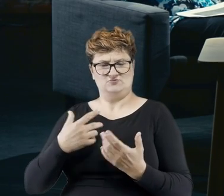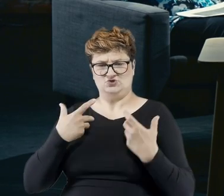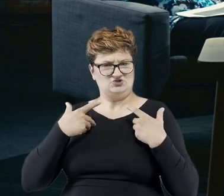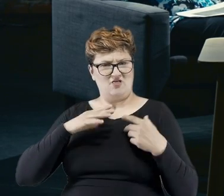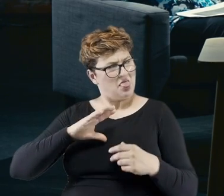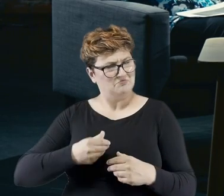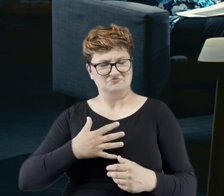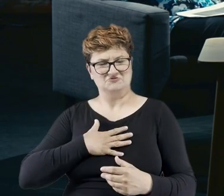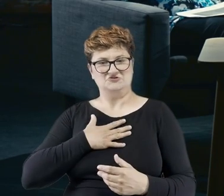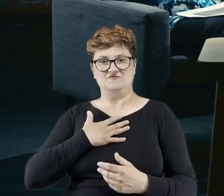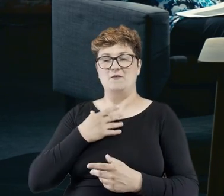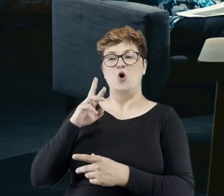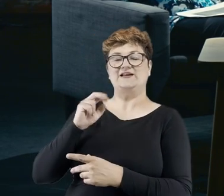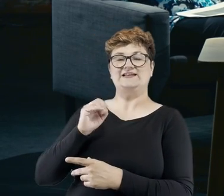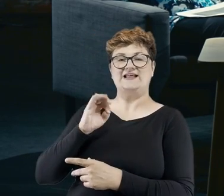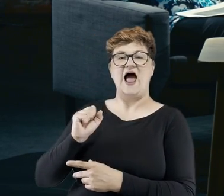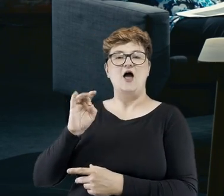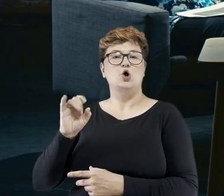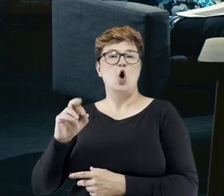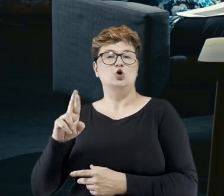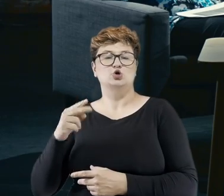jest dziwne, że Rita Gordonowa